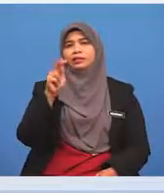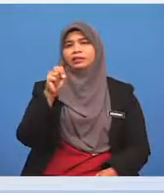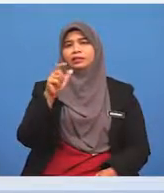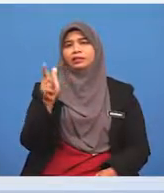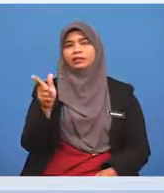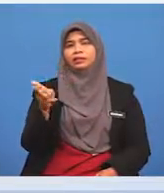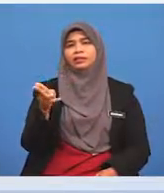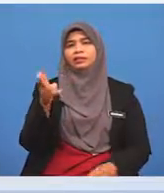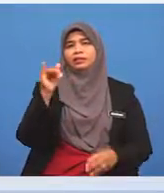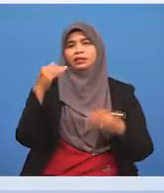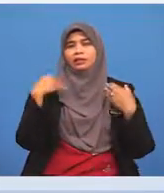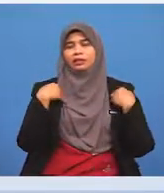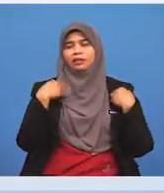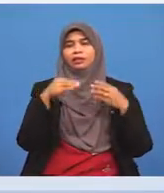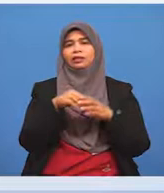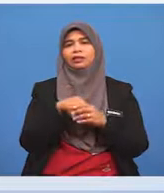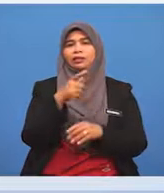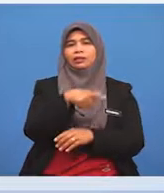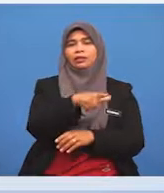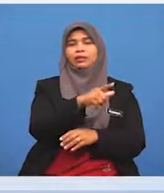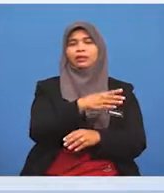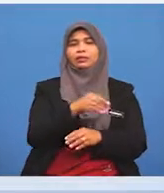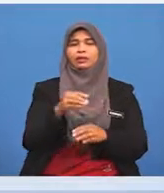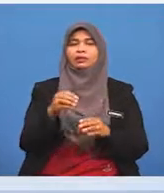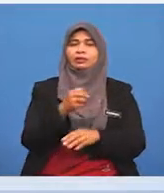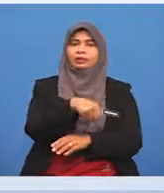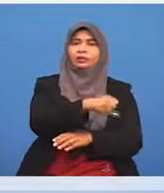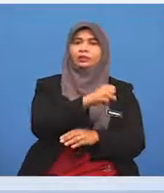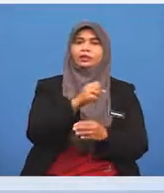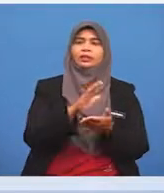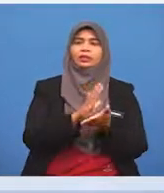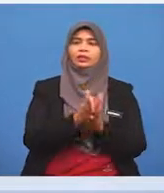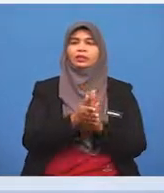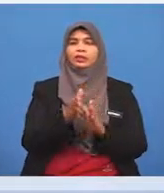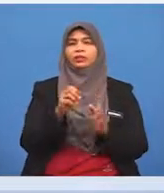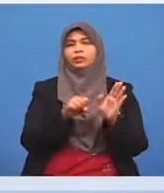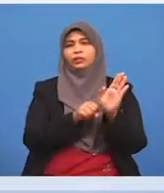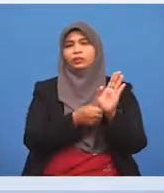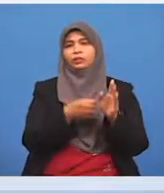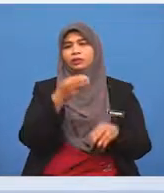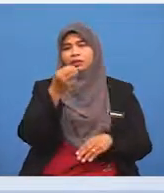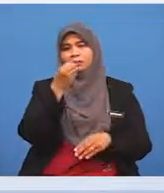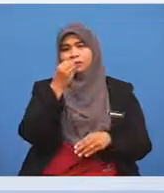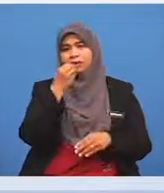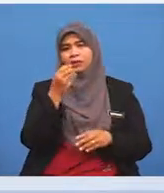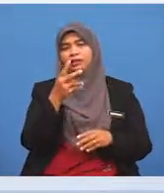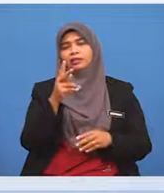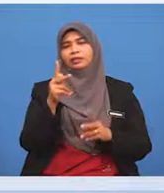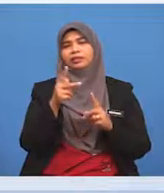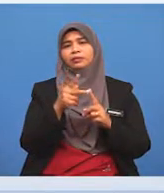manusia agar manusia sentiasa bersyukur dengan nikmatnya. Yang